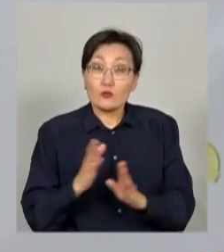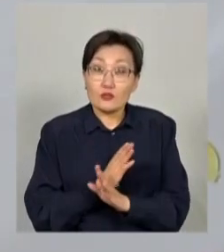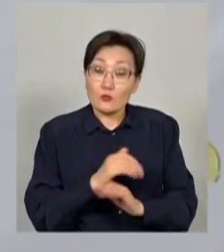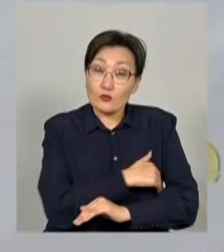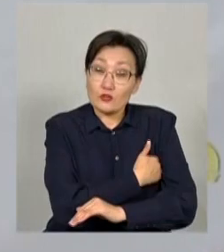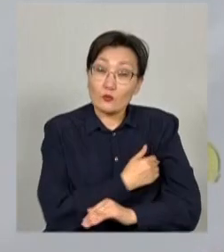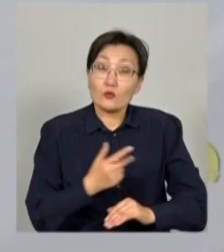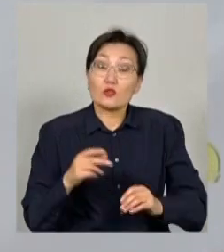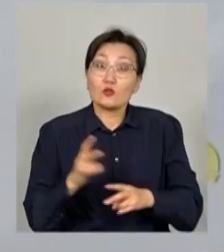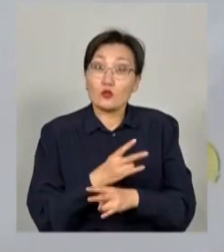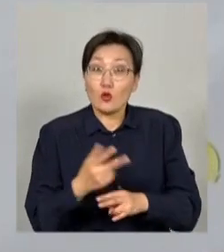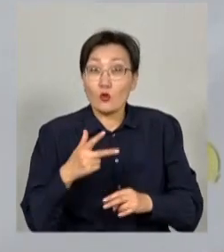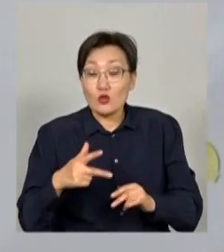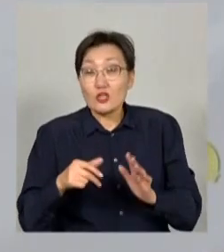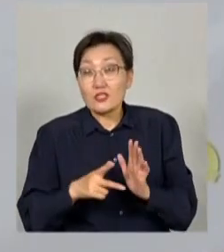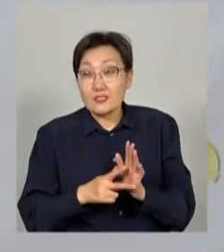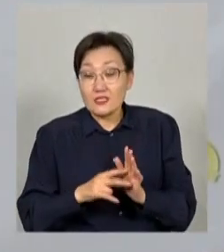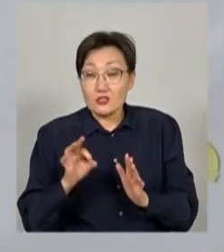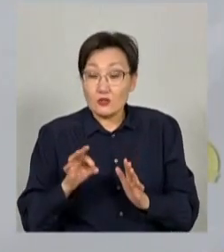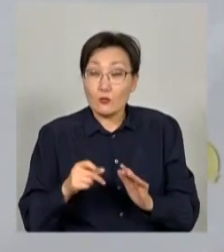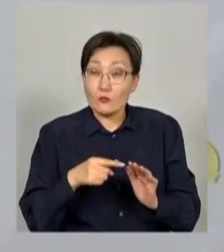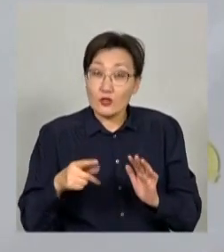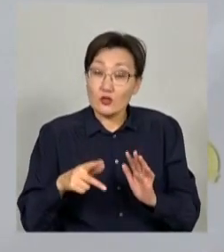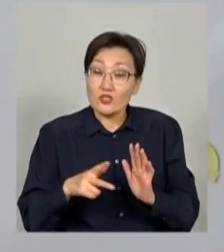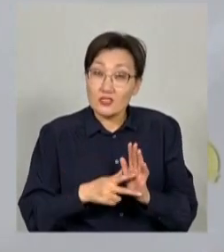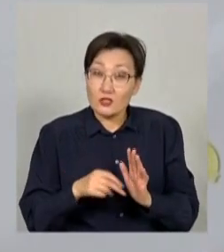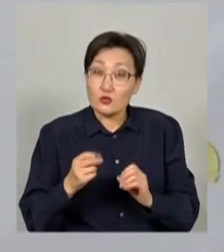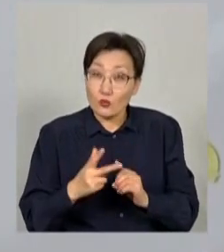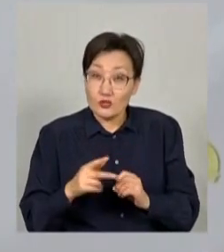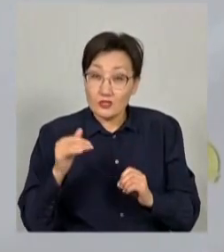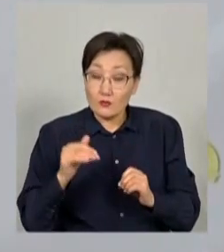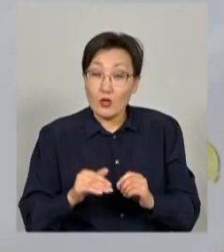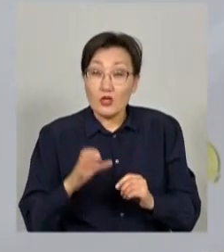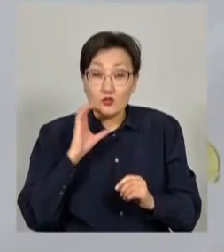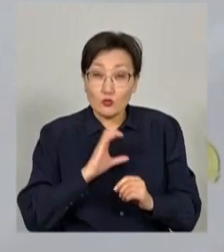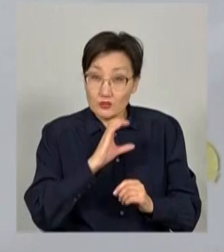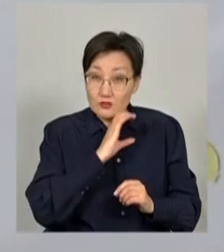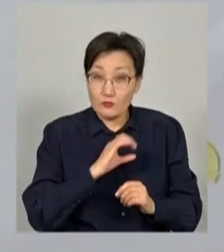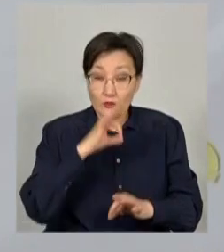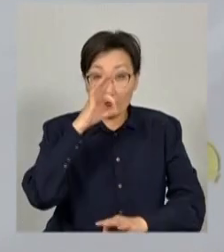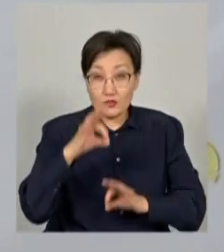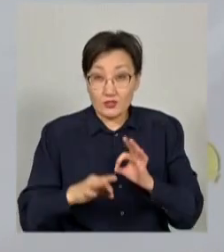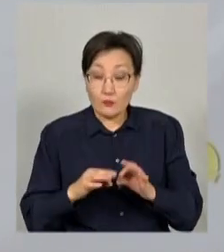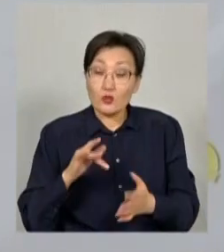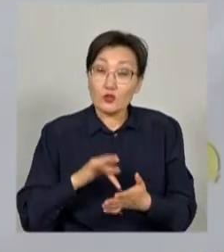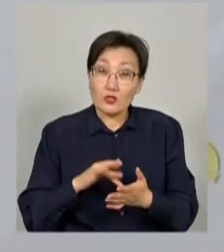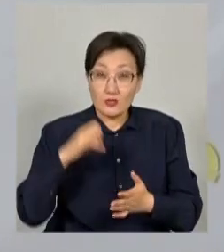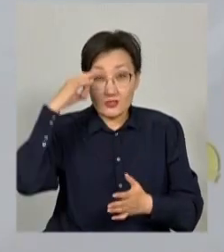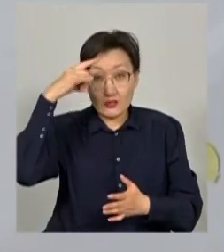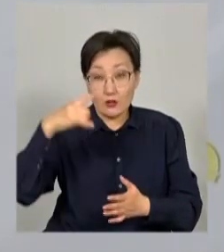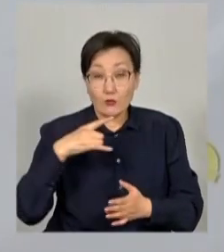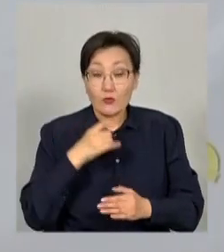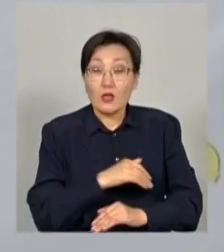түнде 3-8 градус аяздан -8-13-ке дейін, ал солтүстік, солтүстік батыс және орталықта сынап